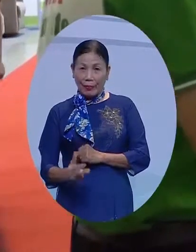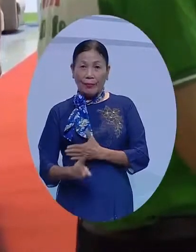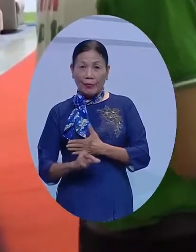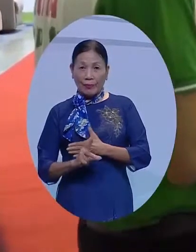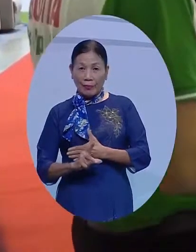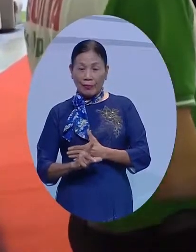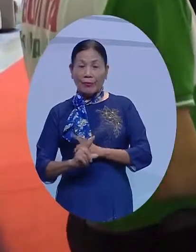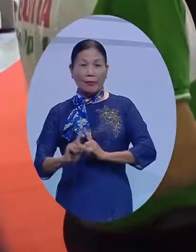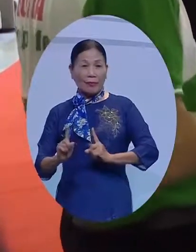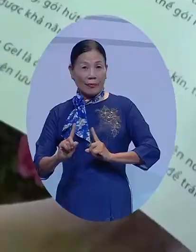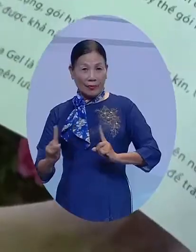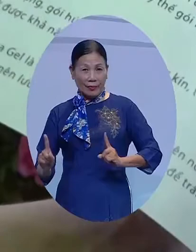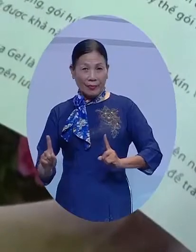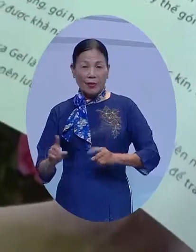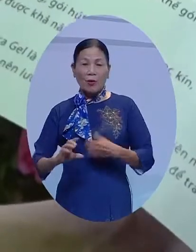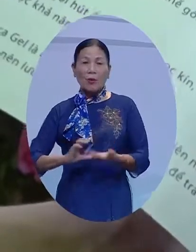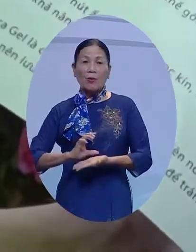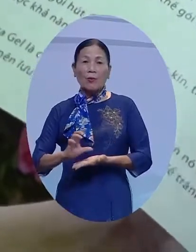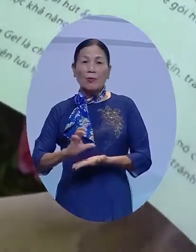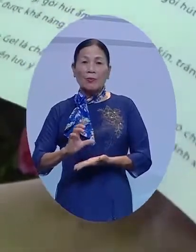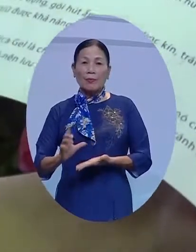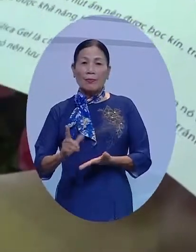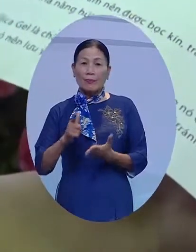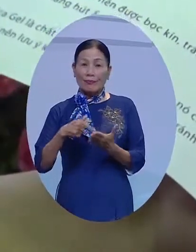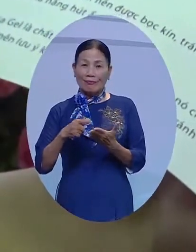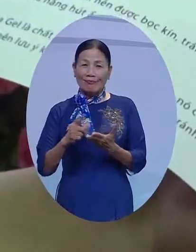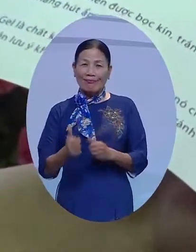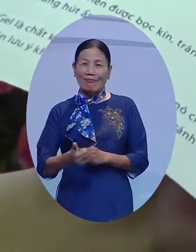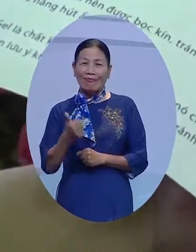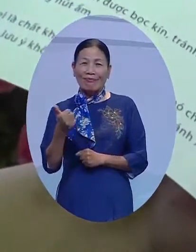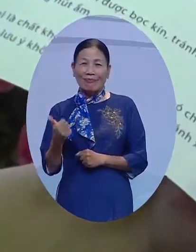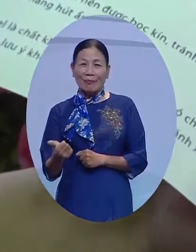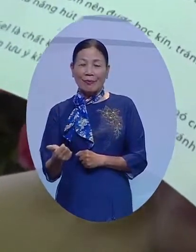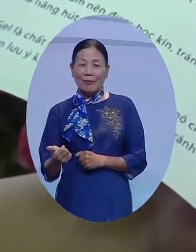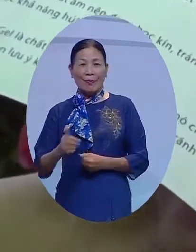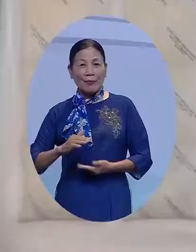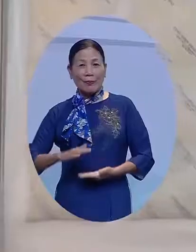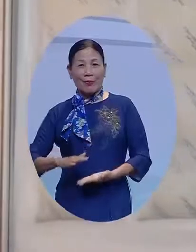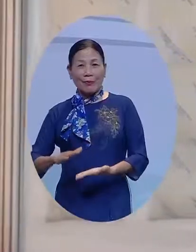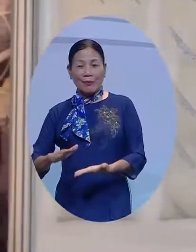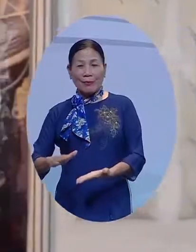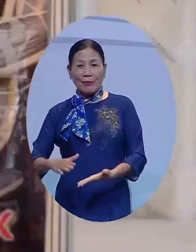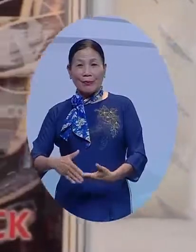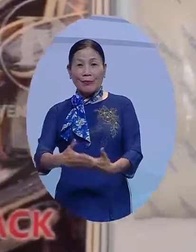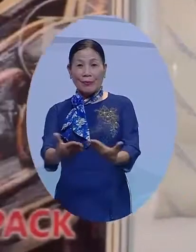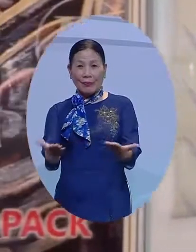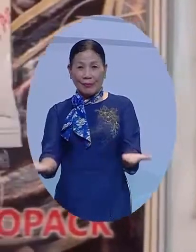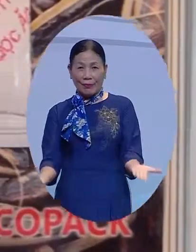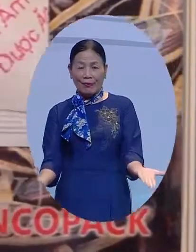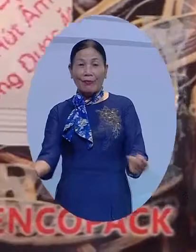ngành khác cũng được doanh nghiệp cung cấp để mang lại chất lượng dịch vụ toàn diện. Đơn vị cũng hỗ trợ giao hàng tận nơi,